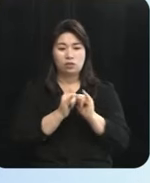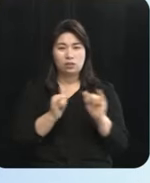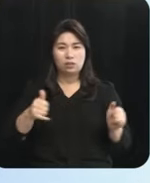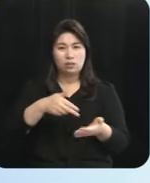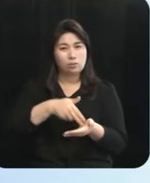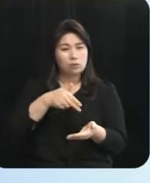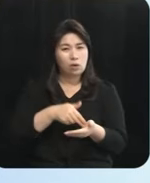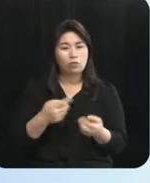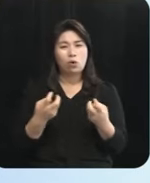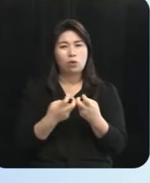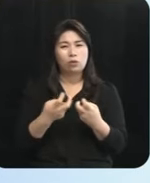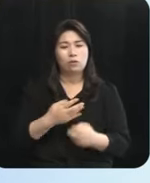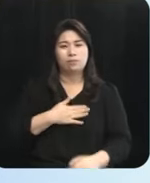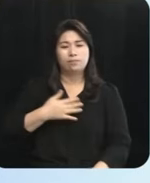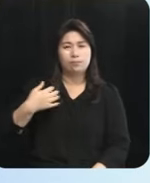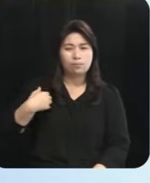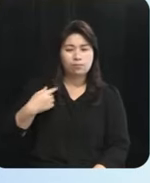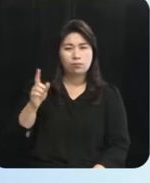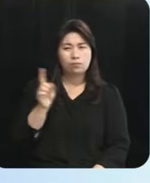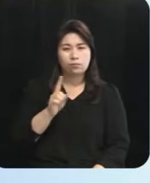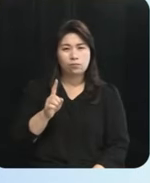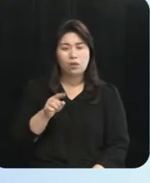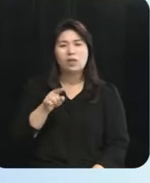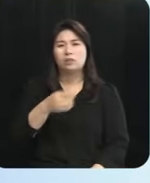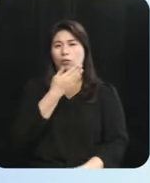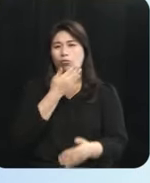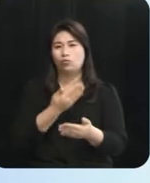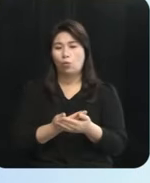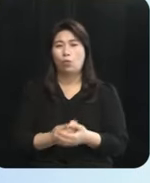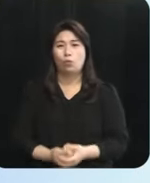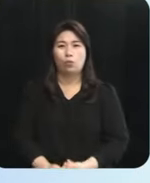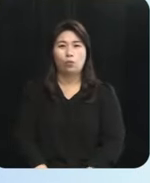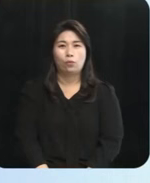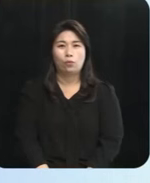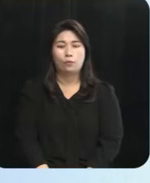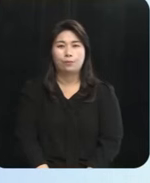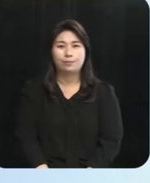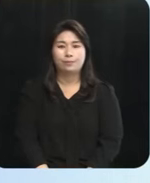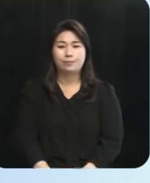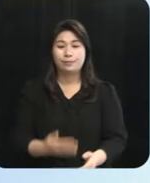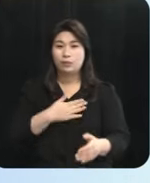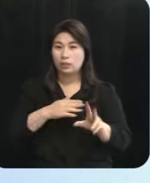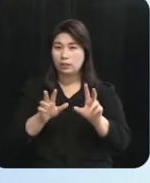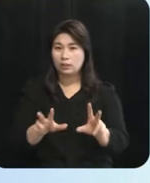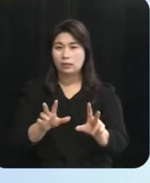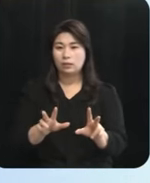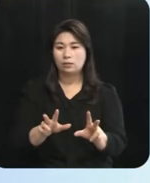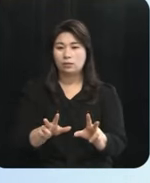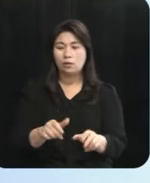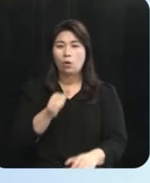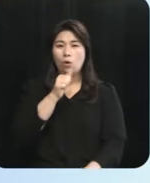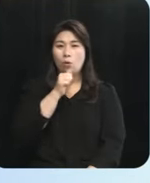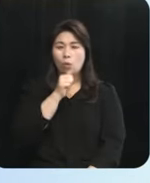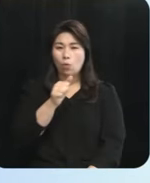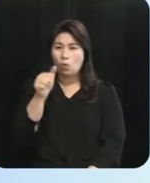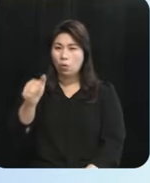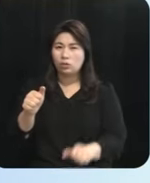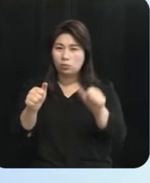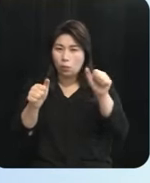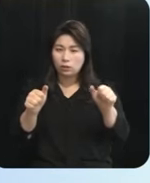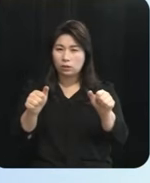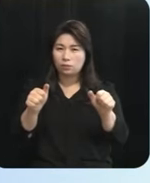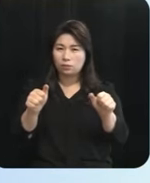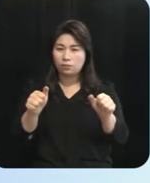어떤 역할을 할 것인지 이 부분이 중요하다고 생각합니다 저는 현재 50대 50으로 딱